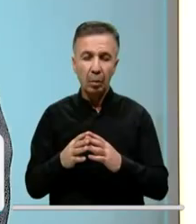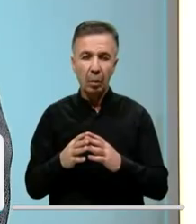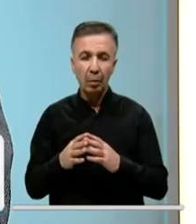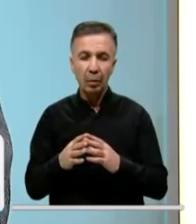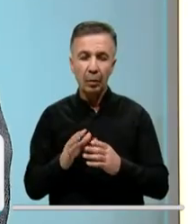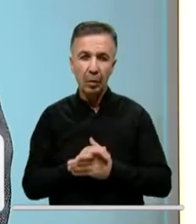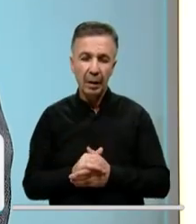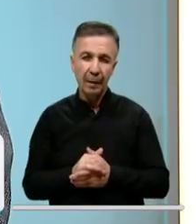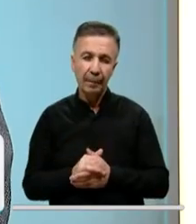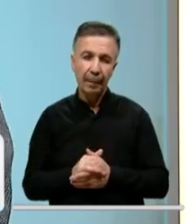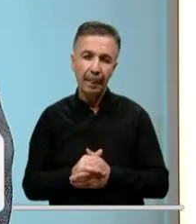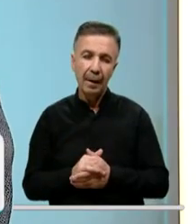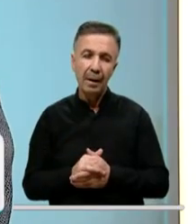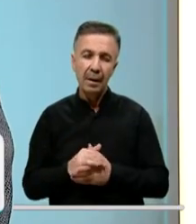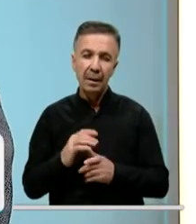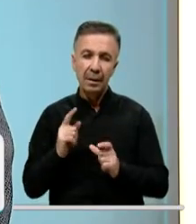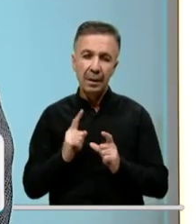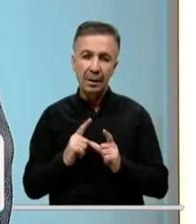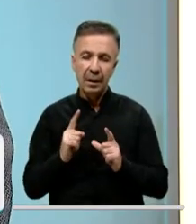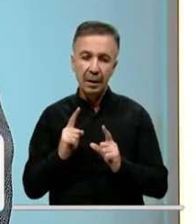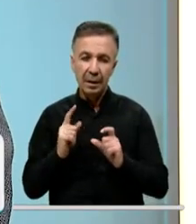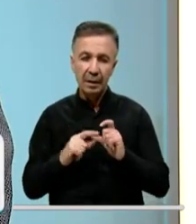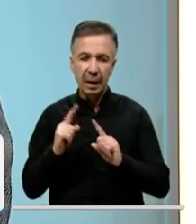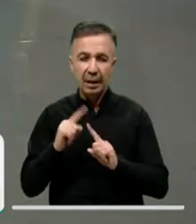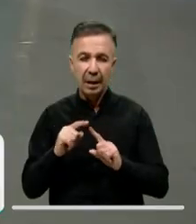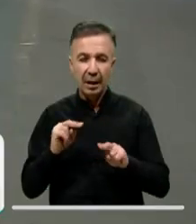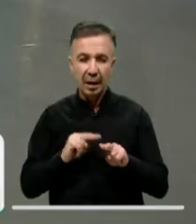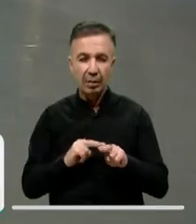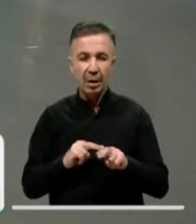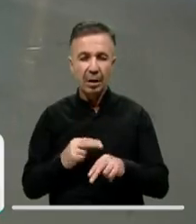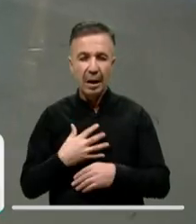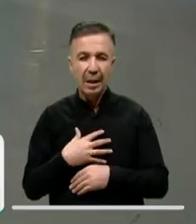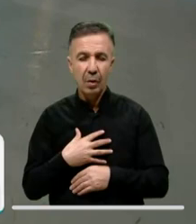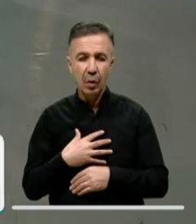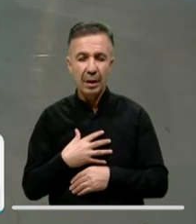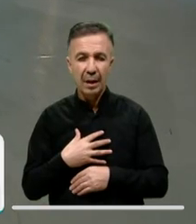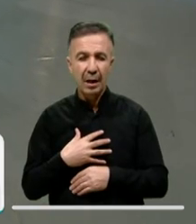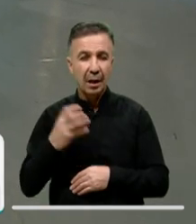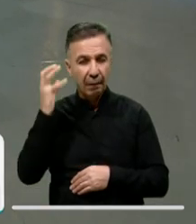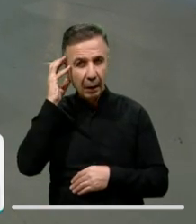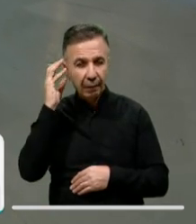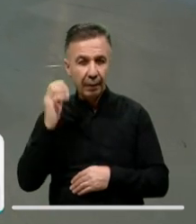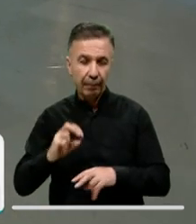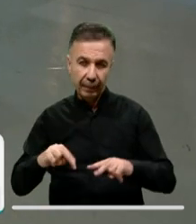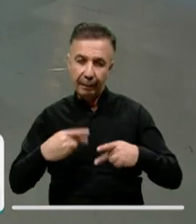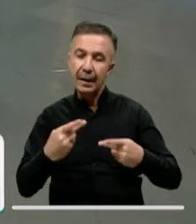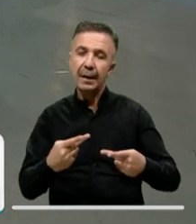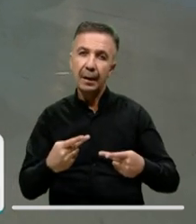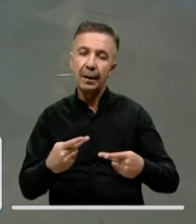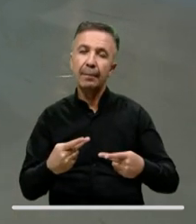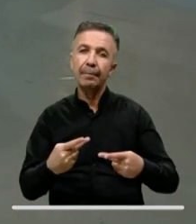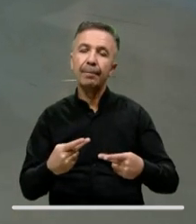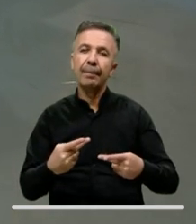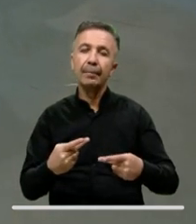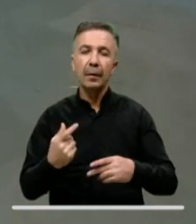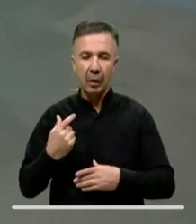olur. Bunların içerisinde Türkiye Diyanet Vakfımız da var. Vekil sıfatıyla, bunun altını çizelim,